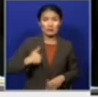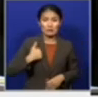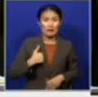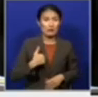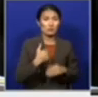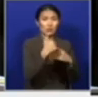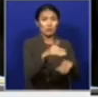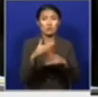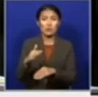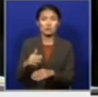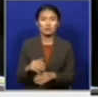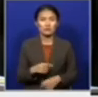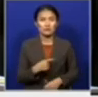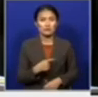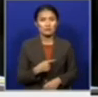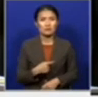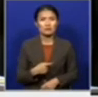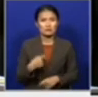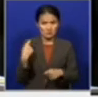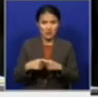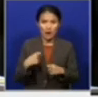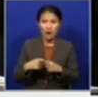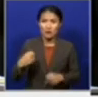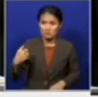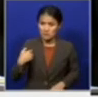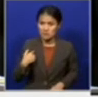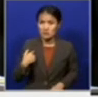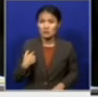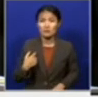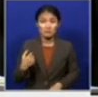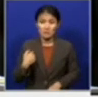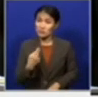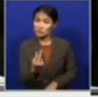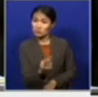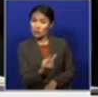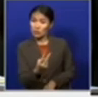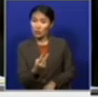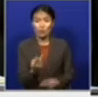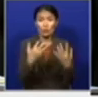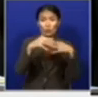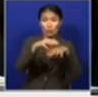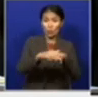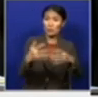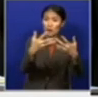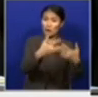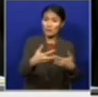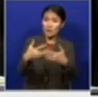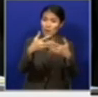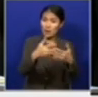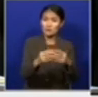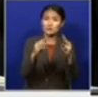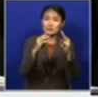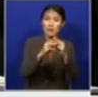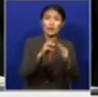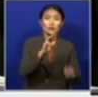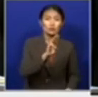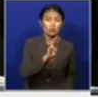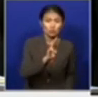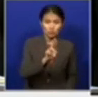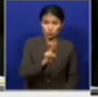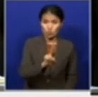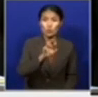กลง CPTPP ก็ไม่ได้เป็นการการันตีว่าไทยจะสามารถเจาะตลาดเม็กซิโกกับแคนาดา